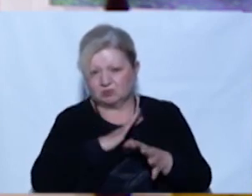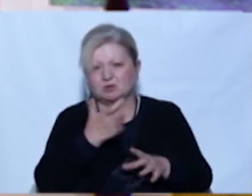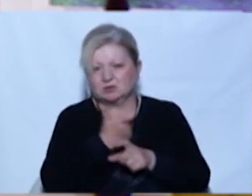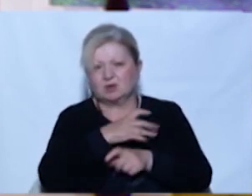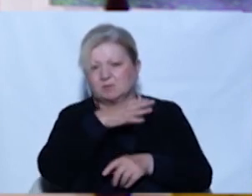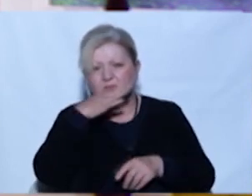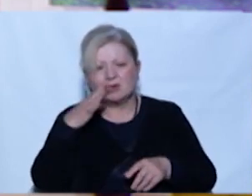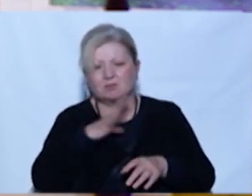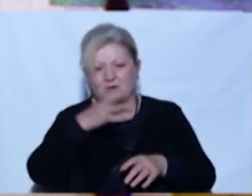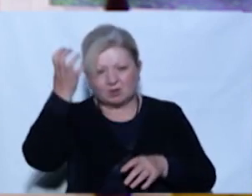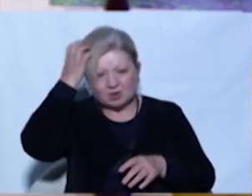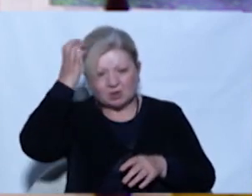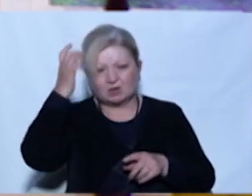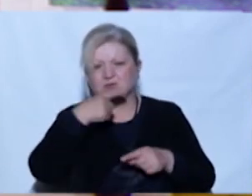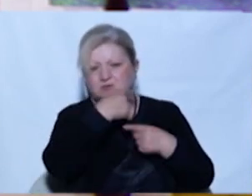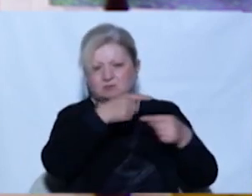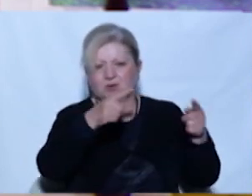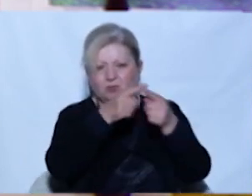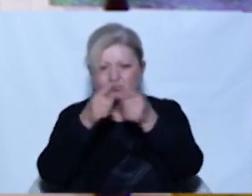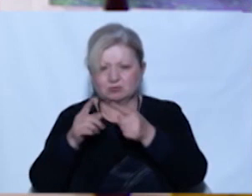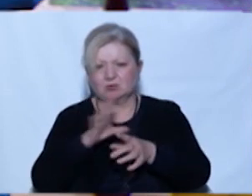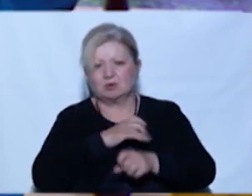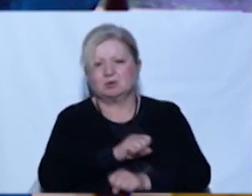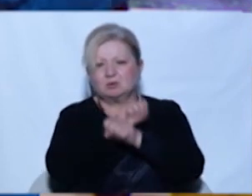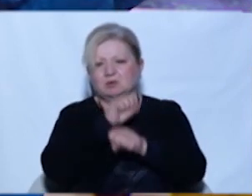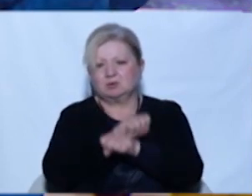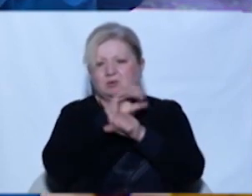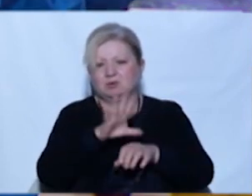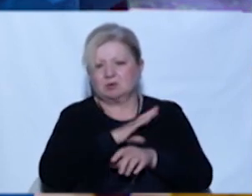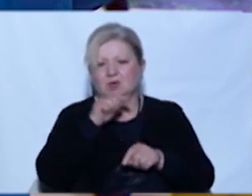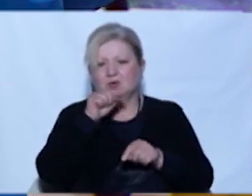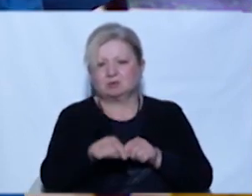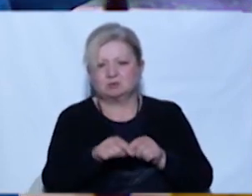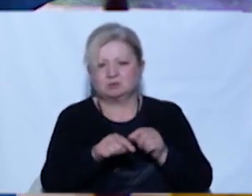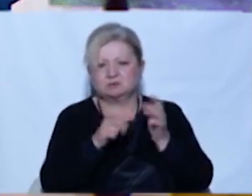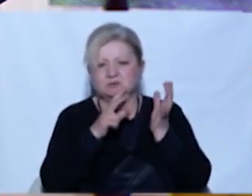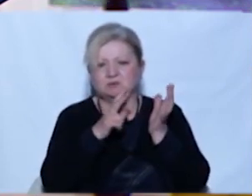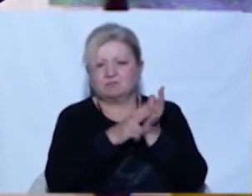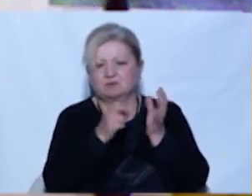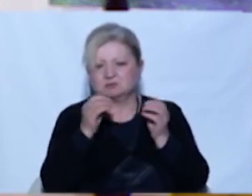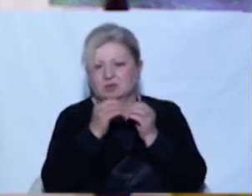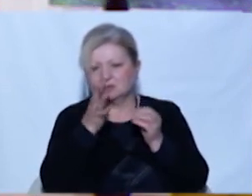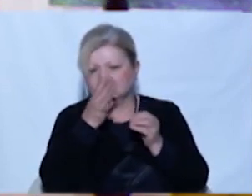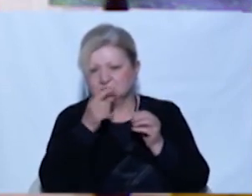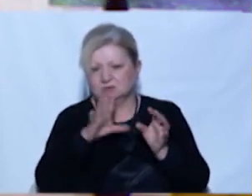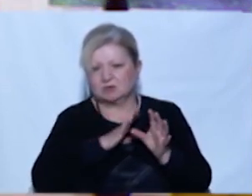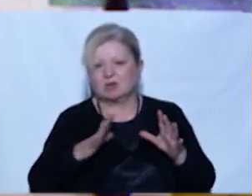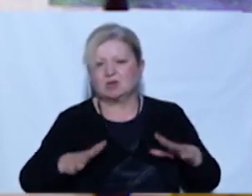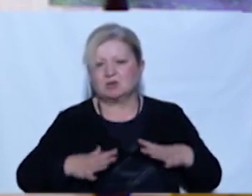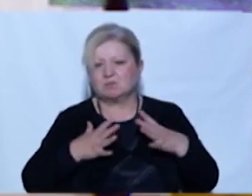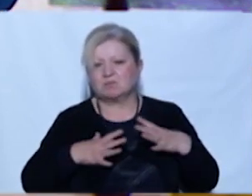აჯანყება კახეთშიც და სხვა კუთხეებშიც. 1810 წელს ამას მოყვა იმერეთის სამეფოს გაუქმება